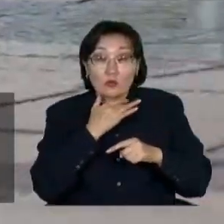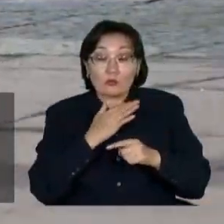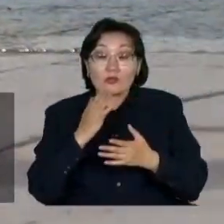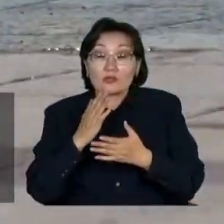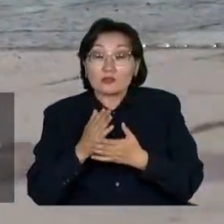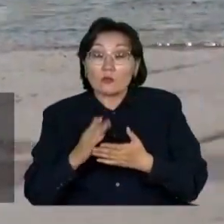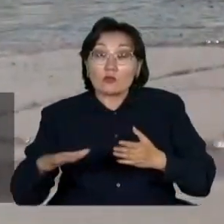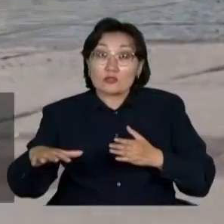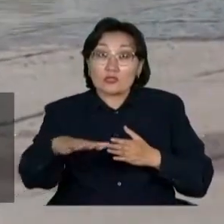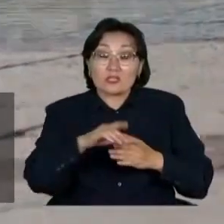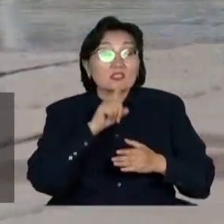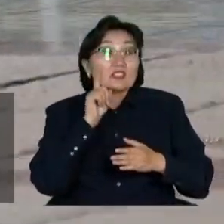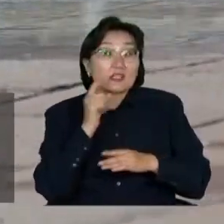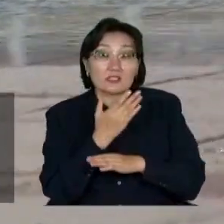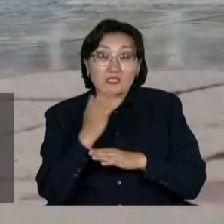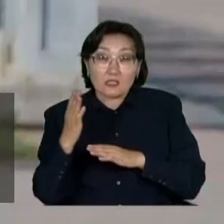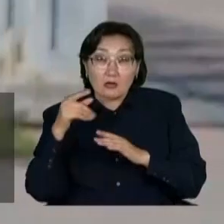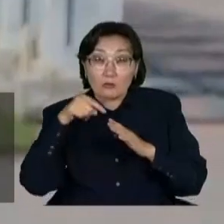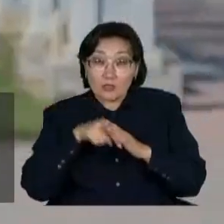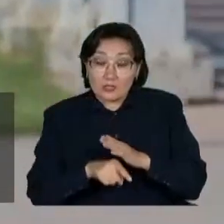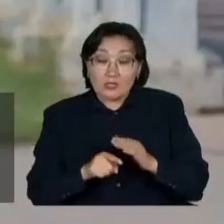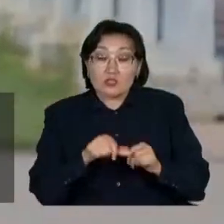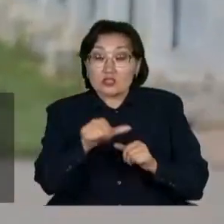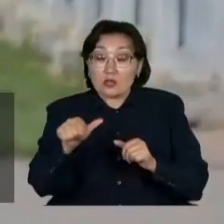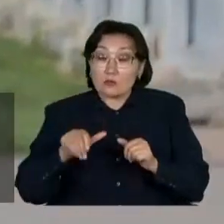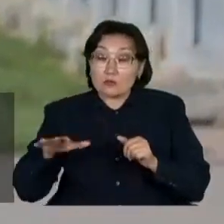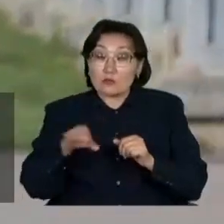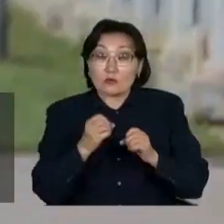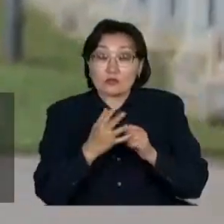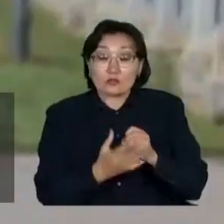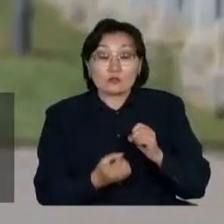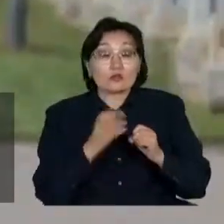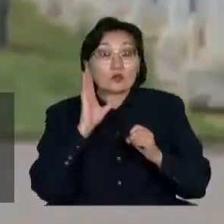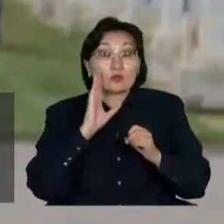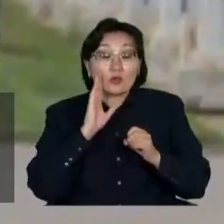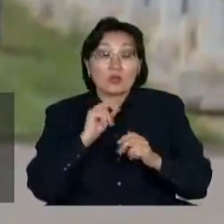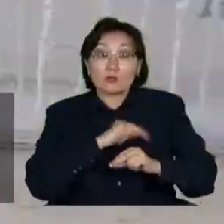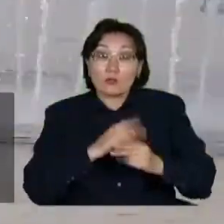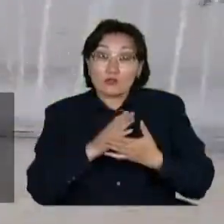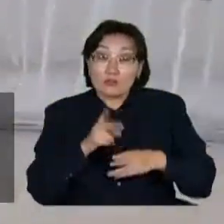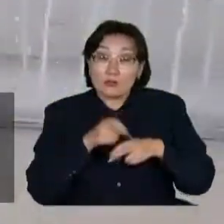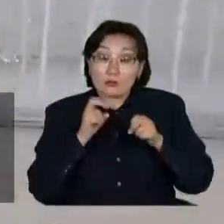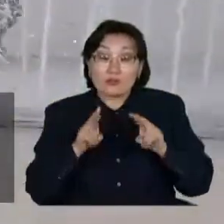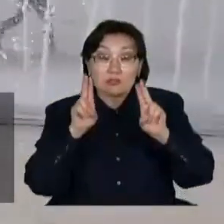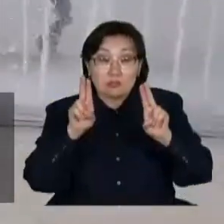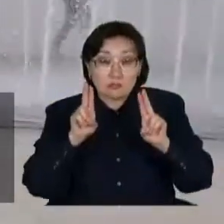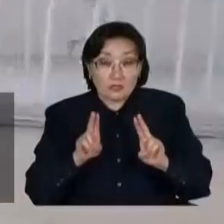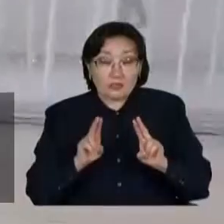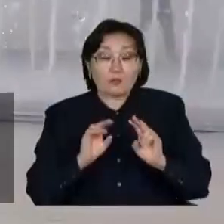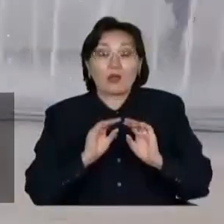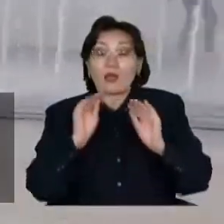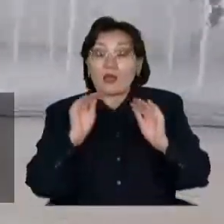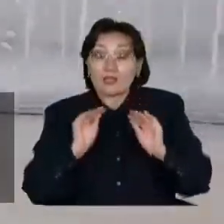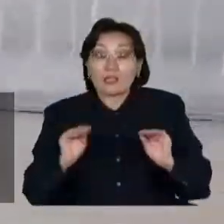орналасқан аумағы жастар саябағы десек, қазір жағажай бойында 15 субұрқақ бар. Қауіпсіздік ережелері де айтылып